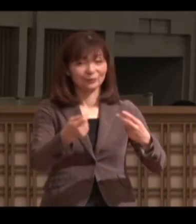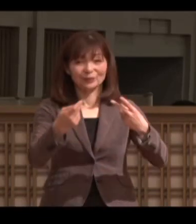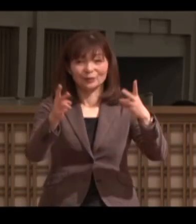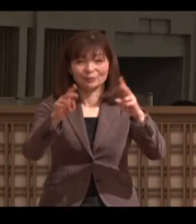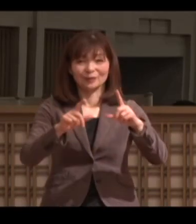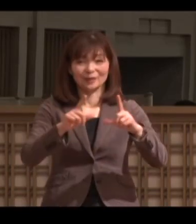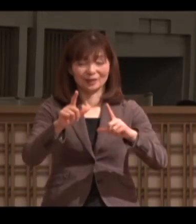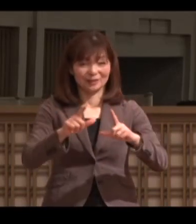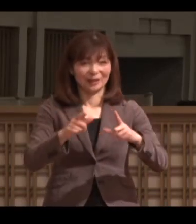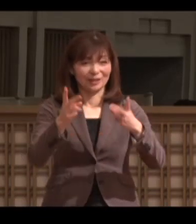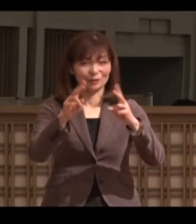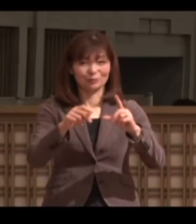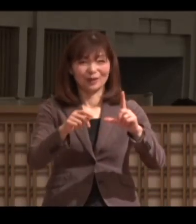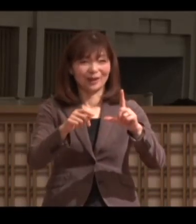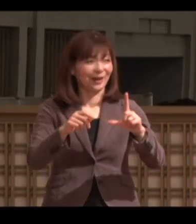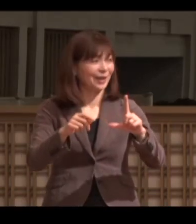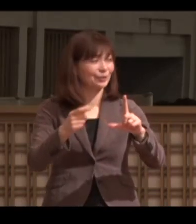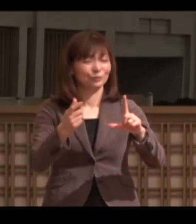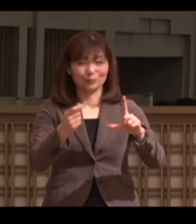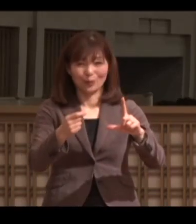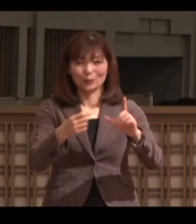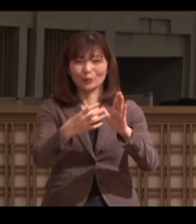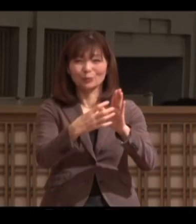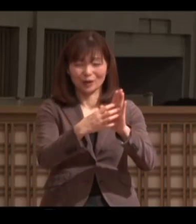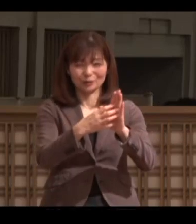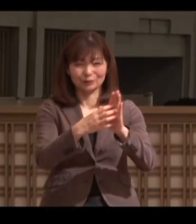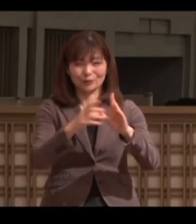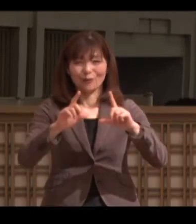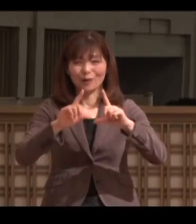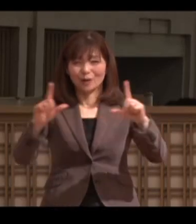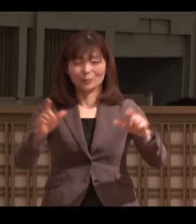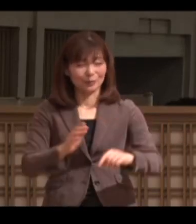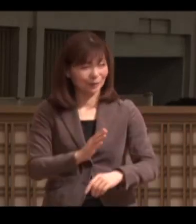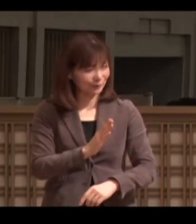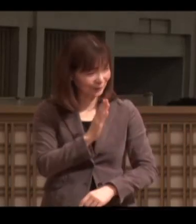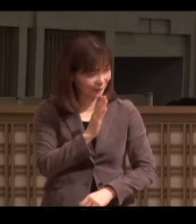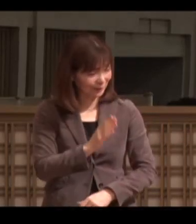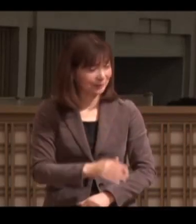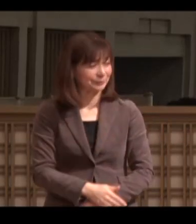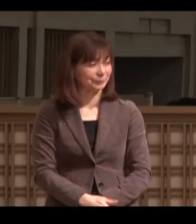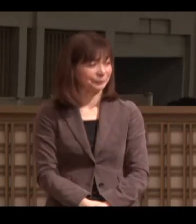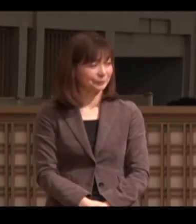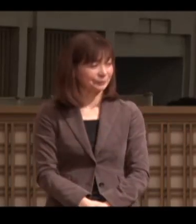組織広島エルモのロゴマークを発表していただけます